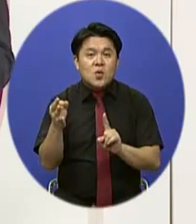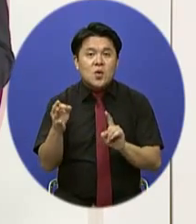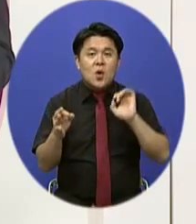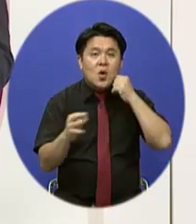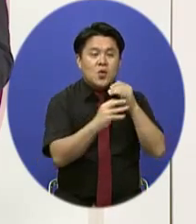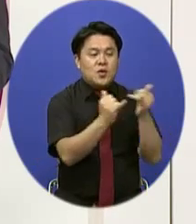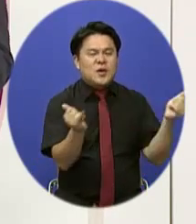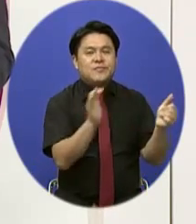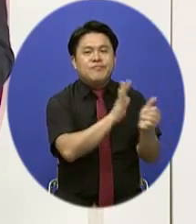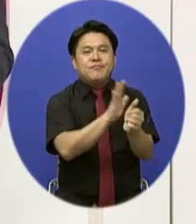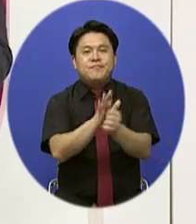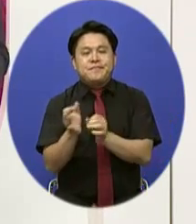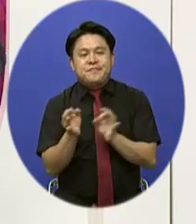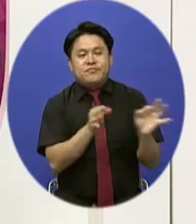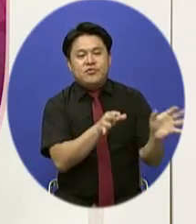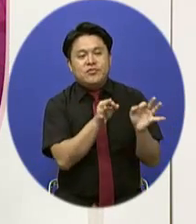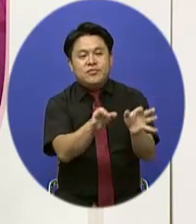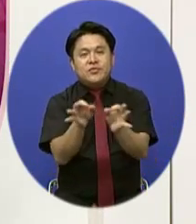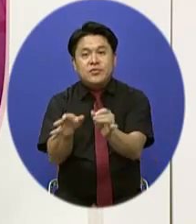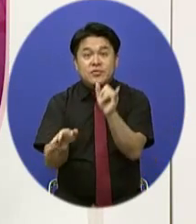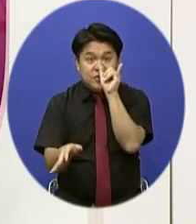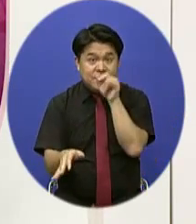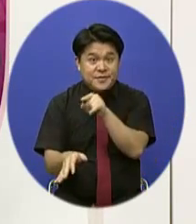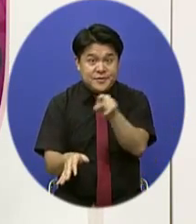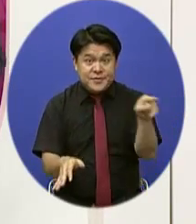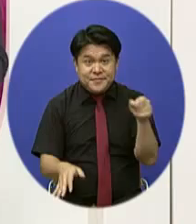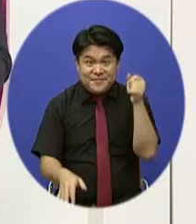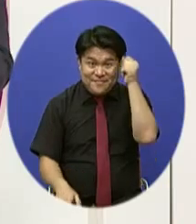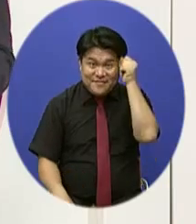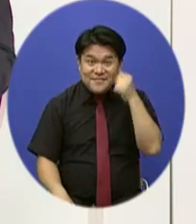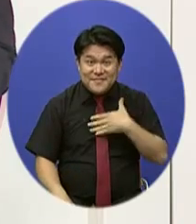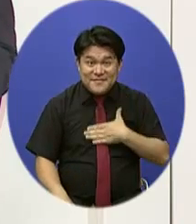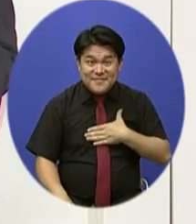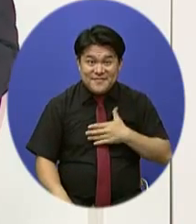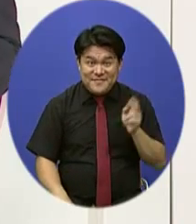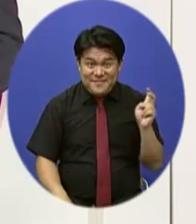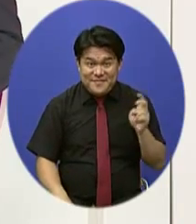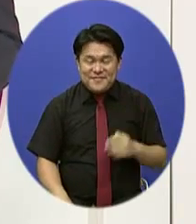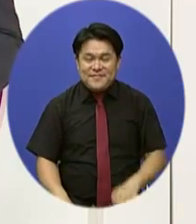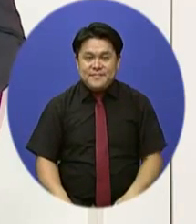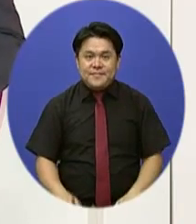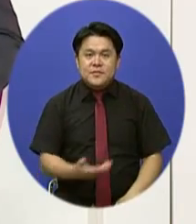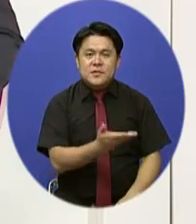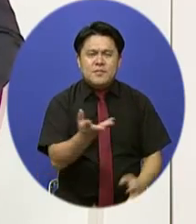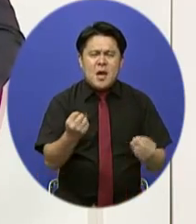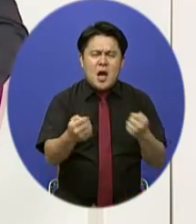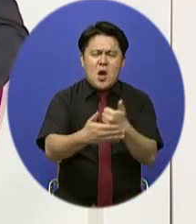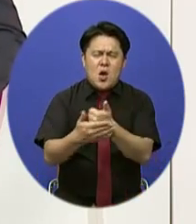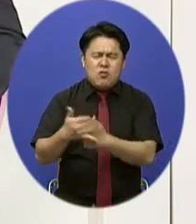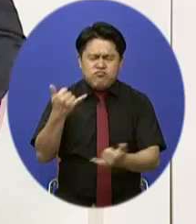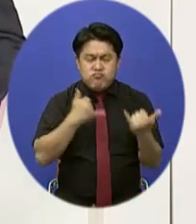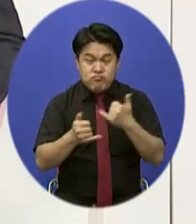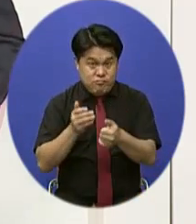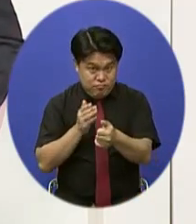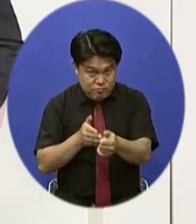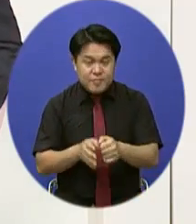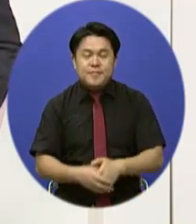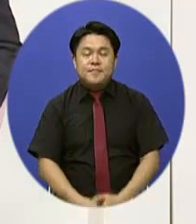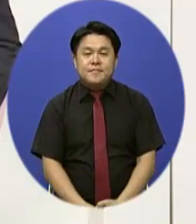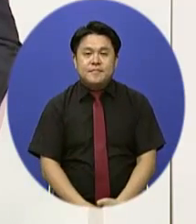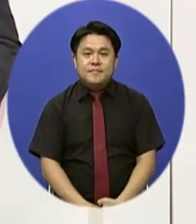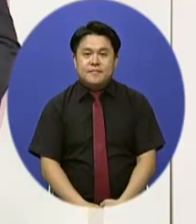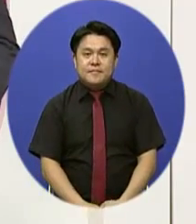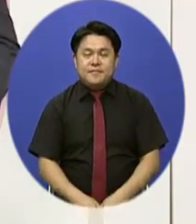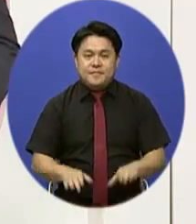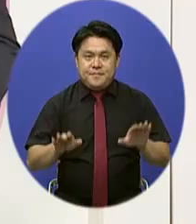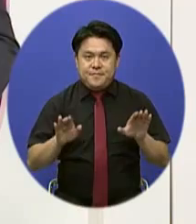처지에 계신 분들을 위해서 소중하게 쓰여진다는 것 많은 분들이 알고 계실 겁니다. 많은 성원 부탁드립니다. 자, 그러면은